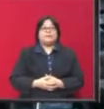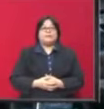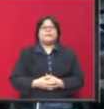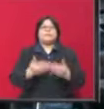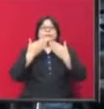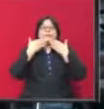SMA Negeri